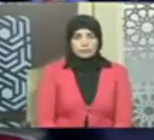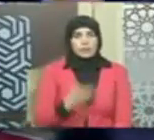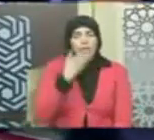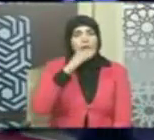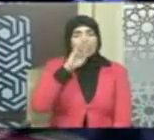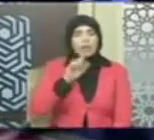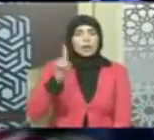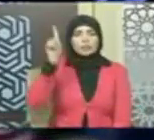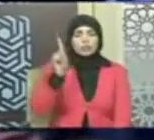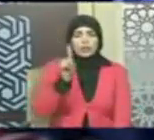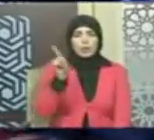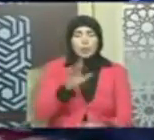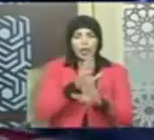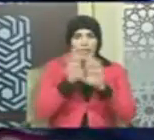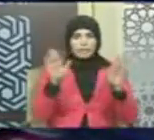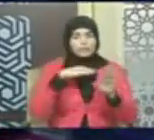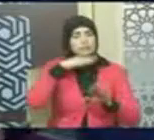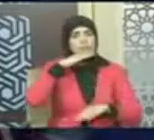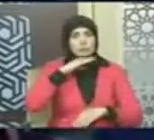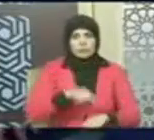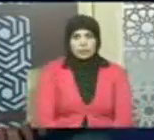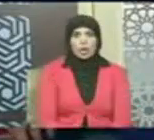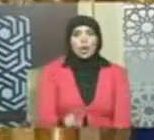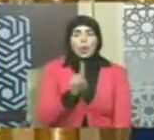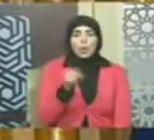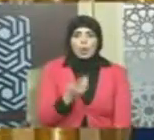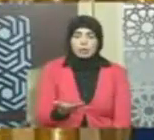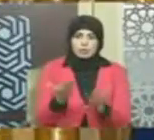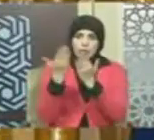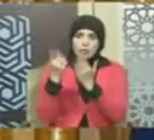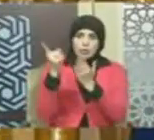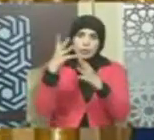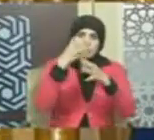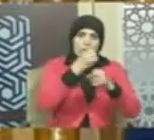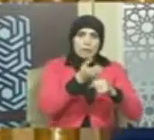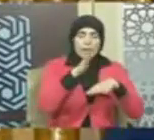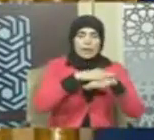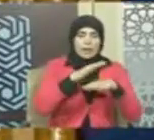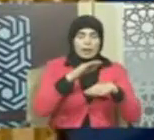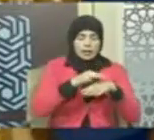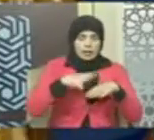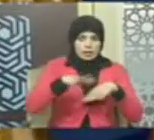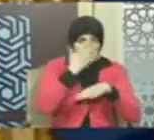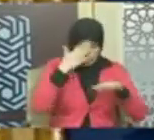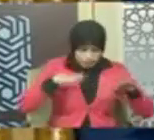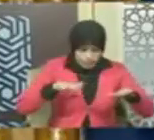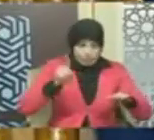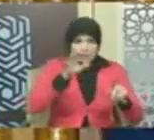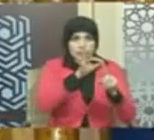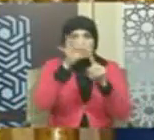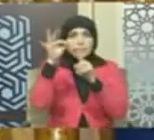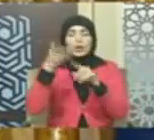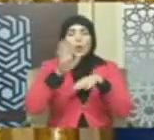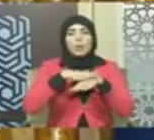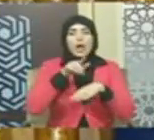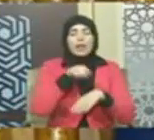الحمد لله وكفى، وصلاة وسلاما على عباده الذين اصطفى، وعلى